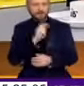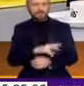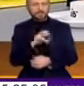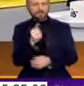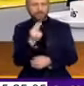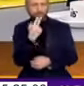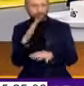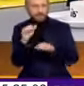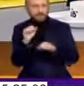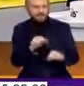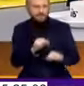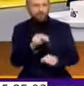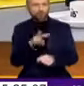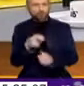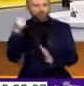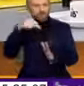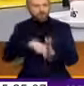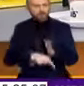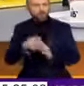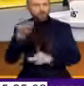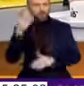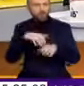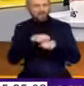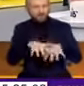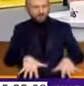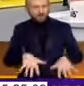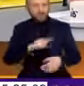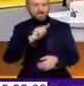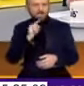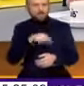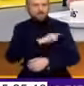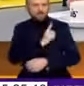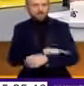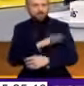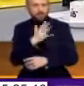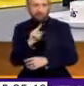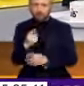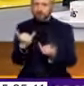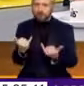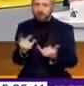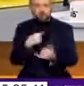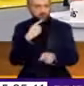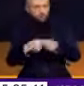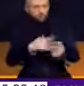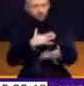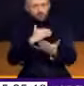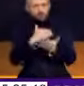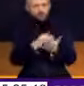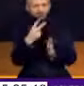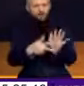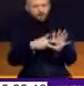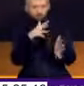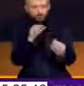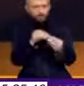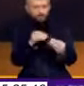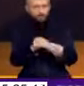чим глибше коріння, тим сильніше дерево. Тому, наприклад, ми постійно, це в нашій програмі 28 років,